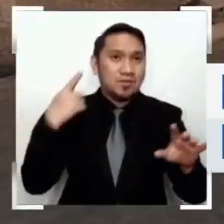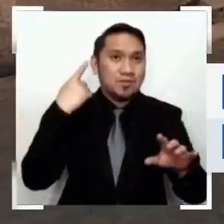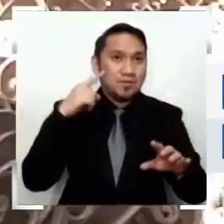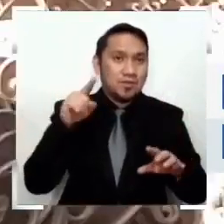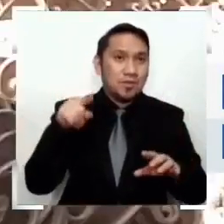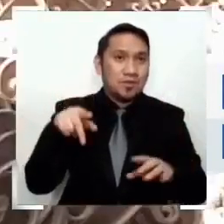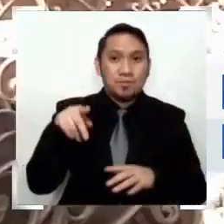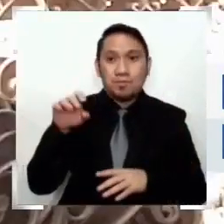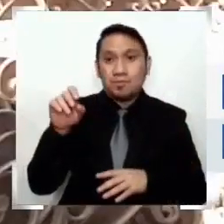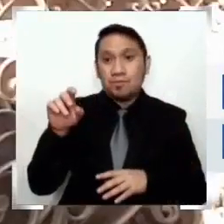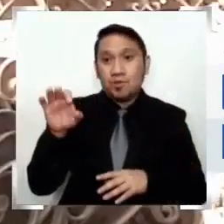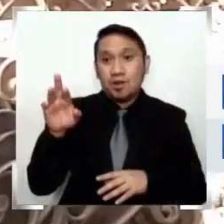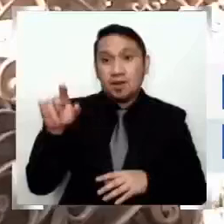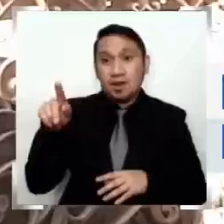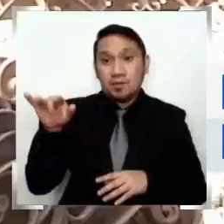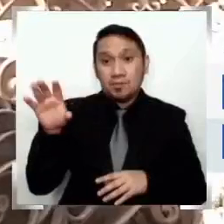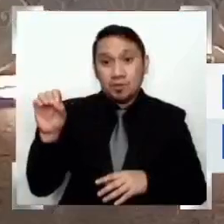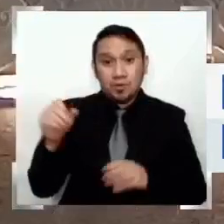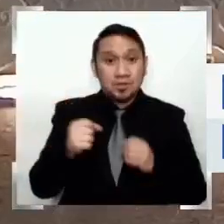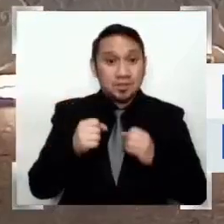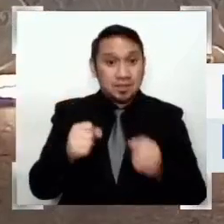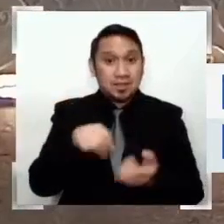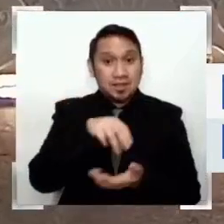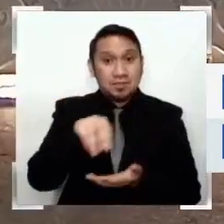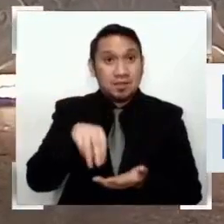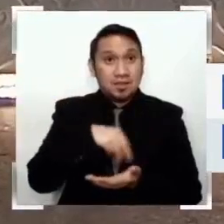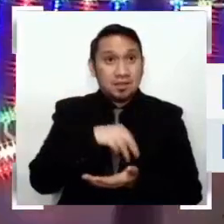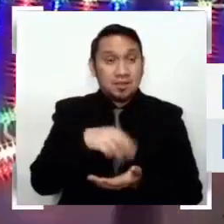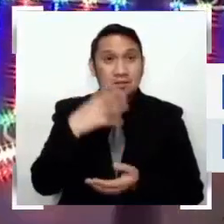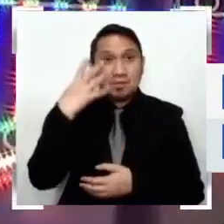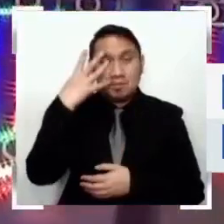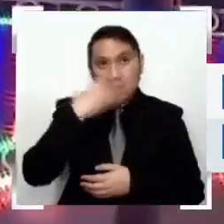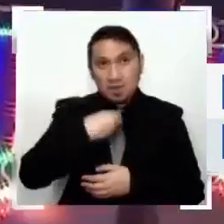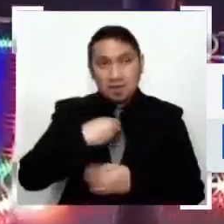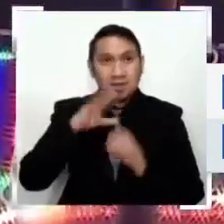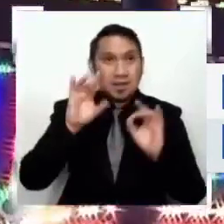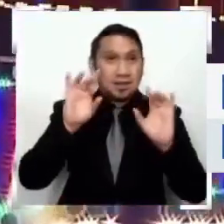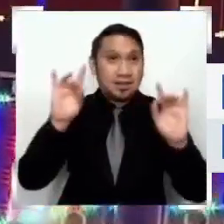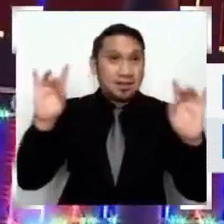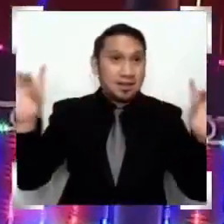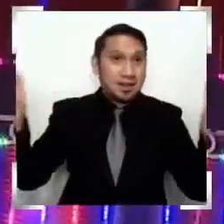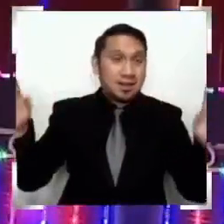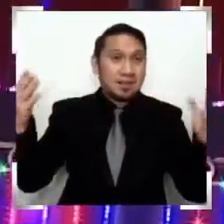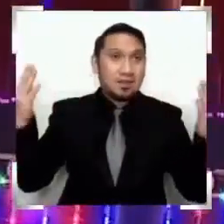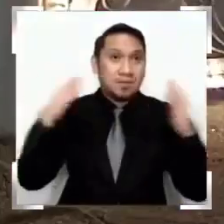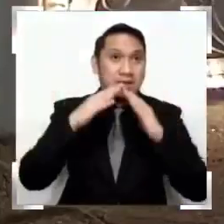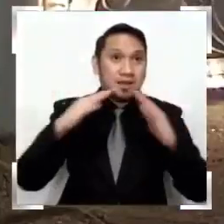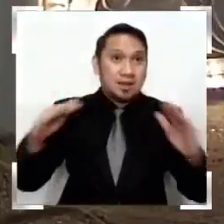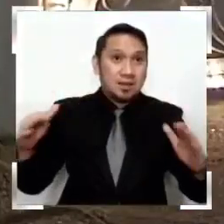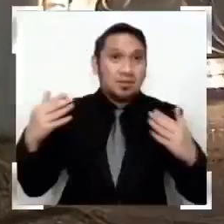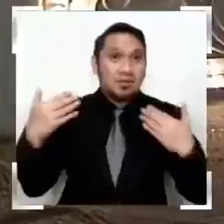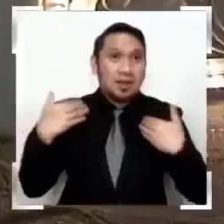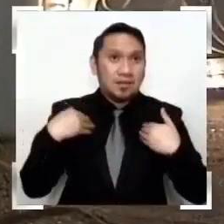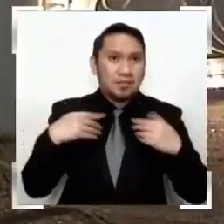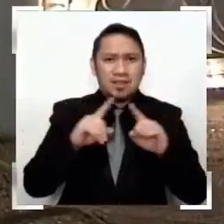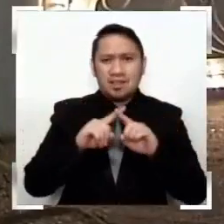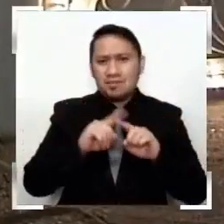Street sa Mandaluyong City. Napuno ng mga magagarbong ilaw ang mga bahay na may iba't ibang tema.